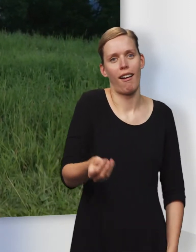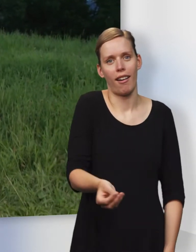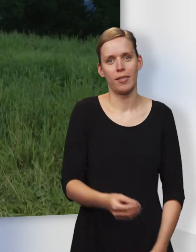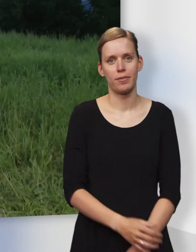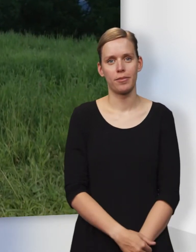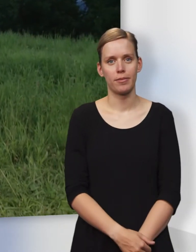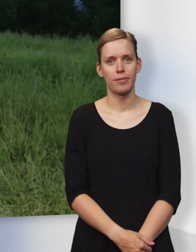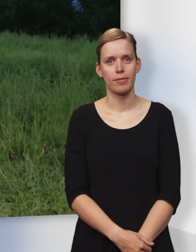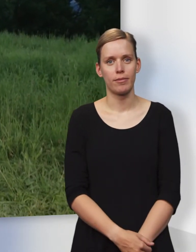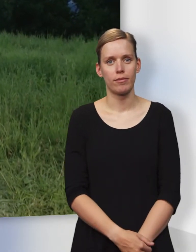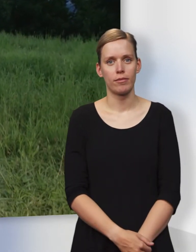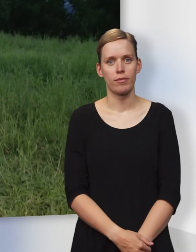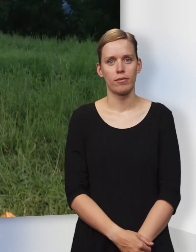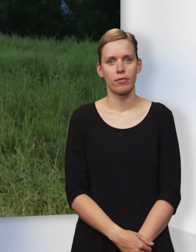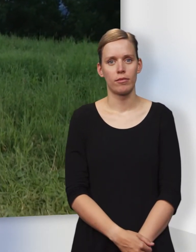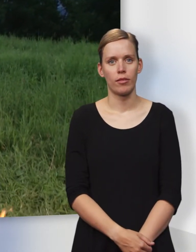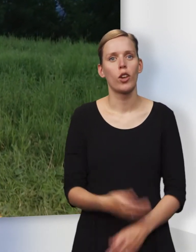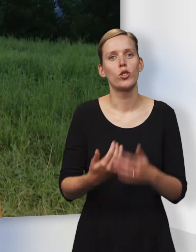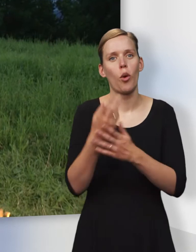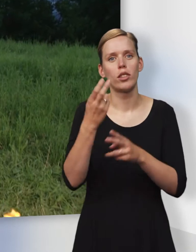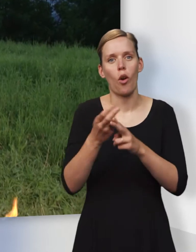Legt noch einen Holzscheit drauf.